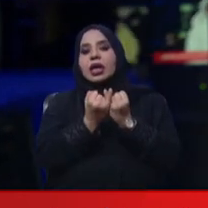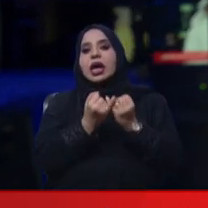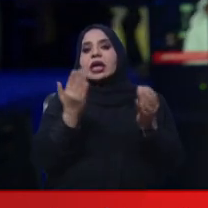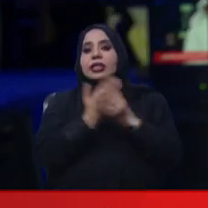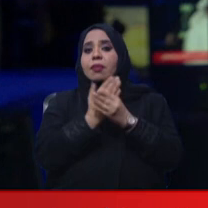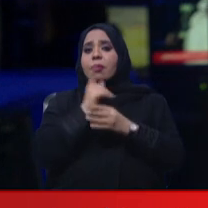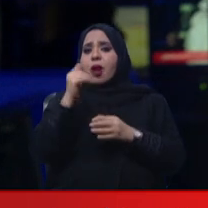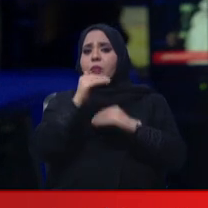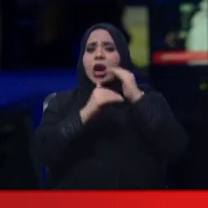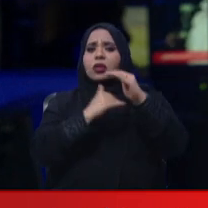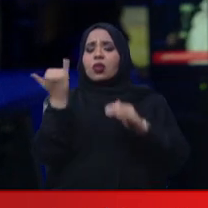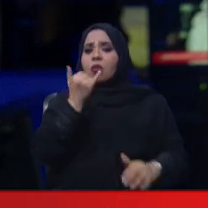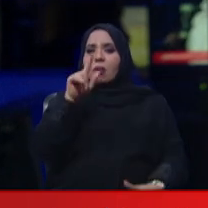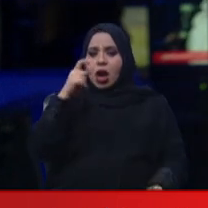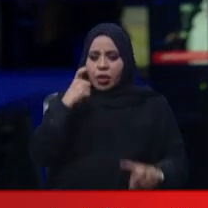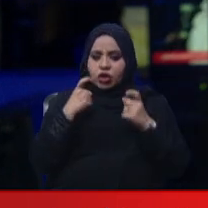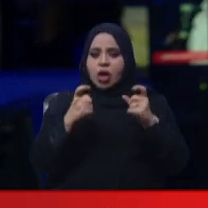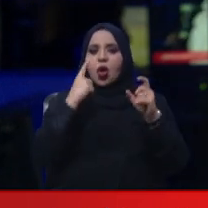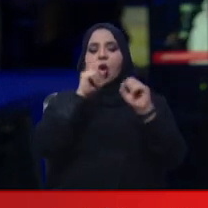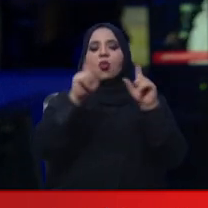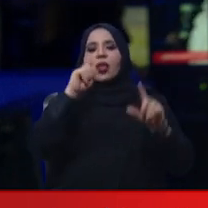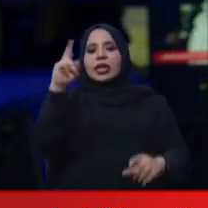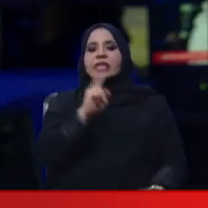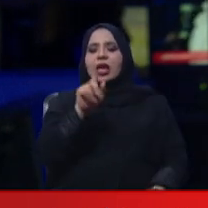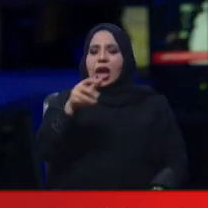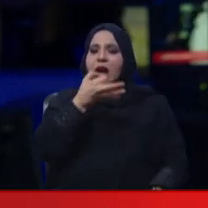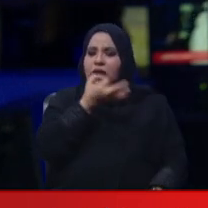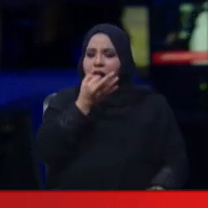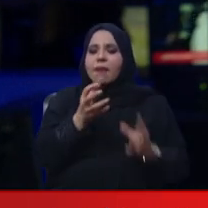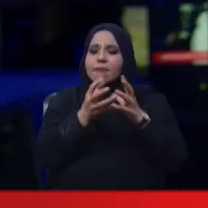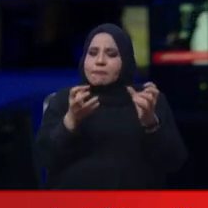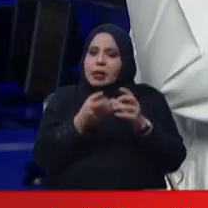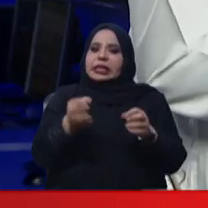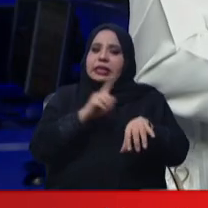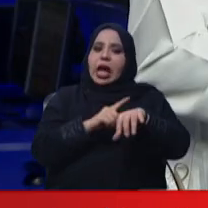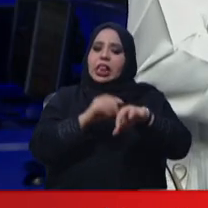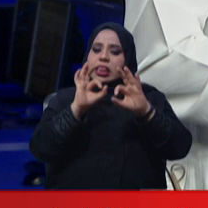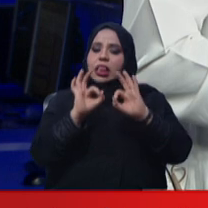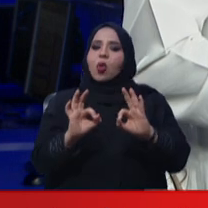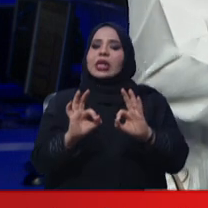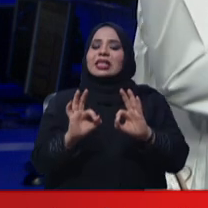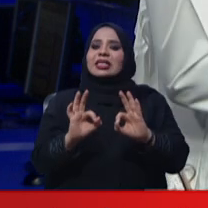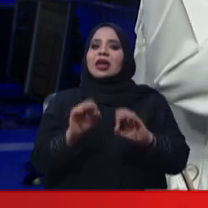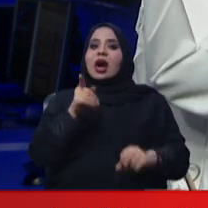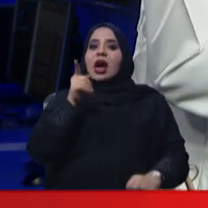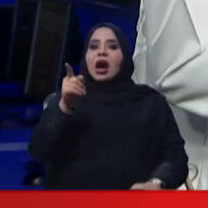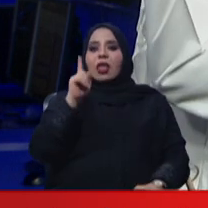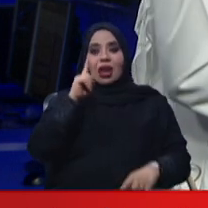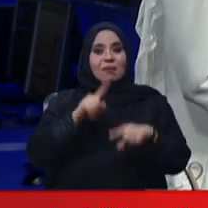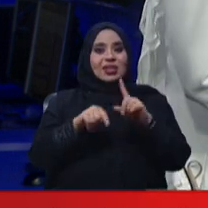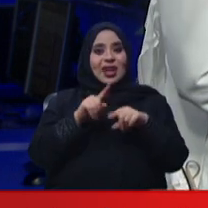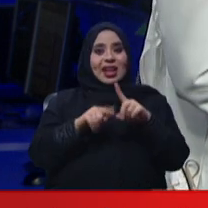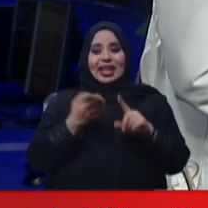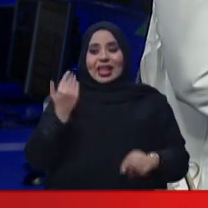الهامة التي شهدتها هذه الزيارة. نتحدث عن توقيت هذه الزيارة بالنسبة أيضا للأحداث العديدة